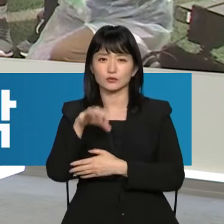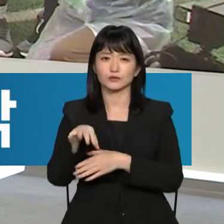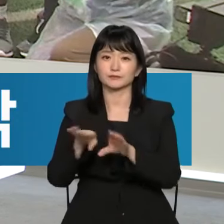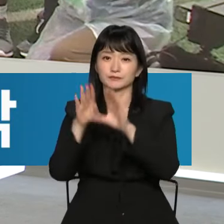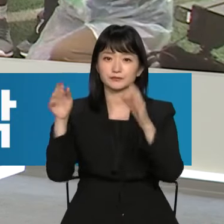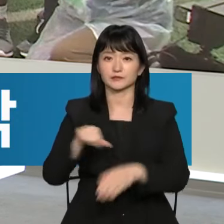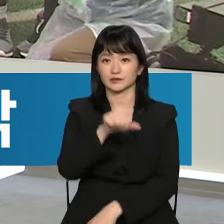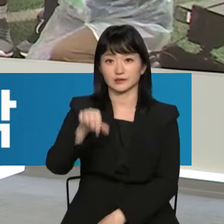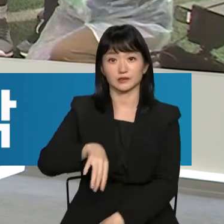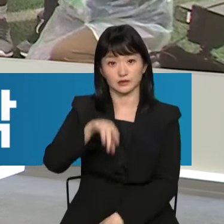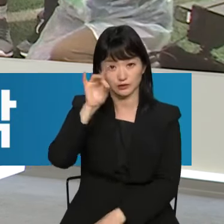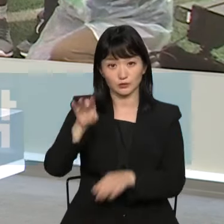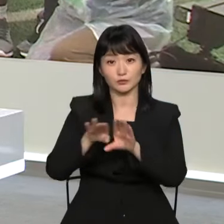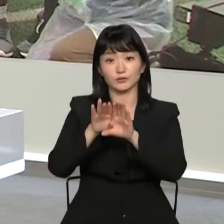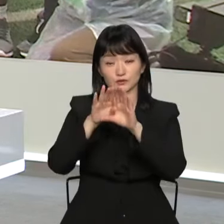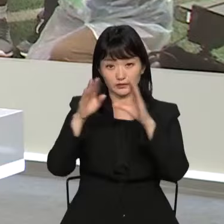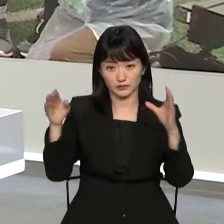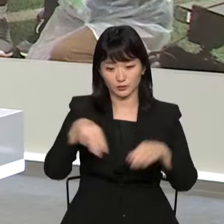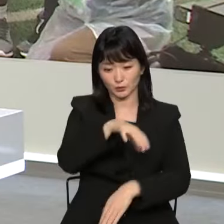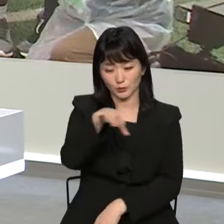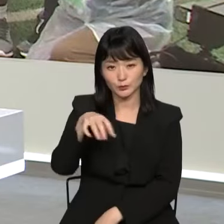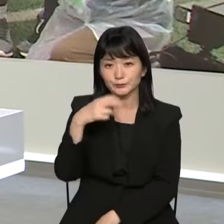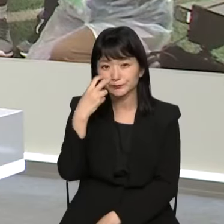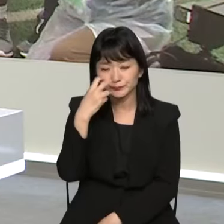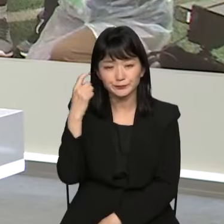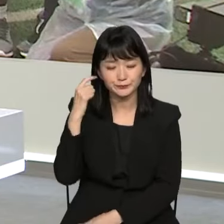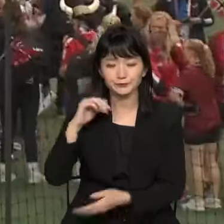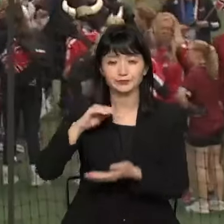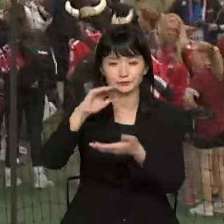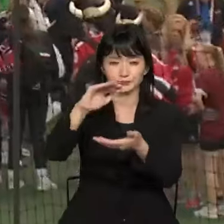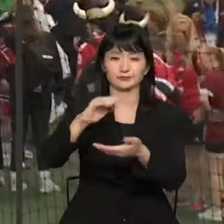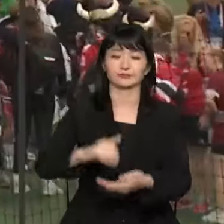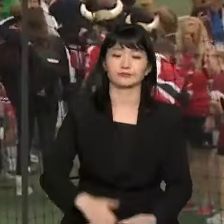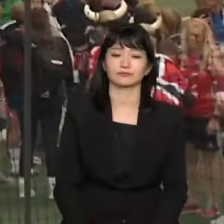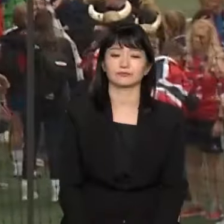최초로 열렸는데 한민정 기자가 현장 취재했습니다.